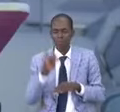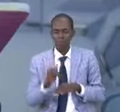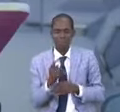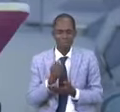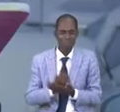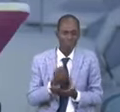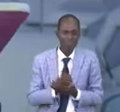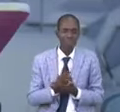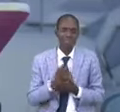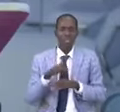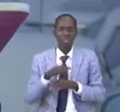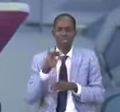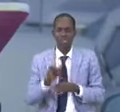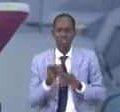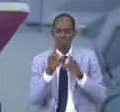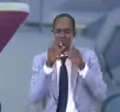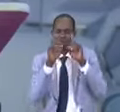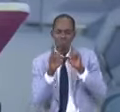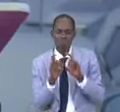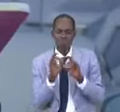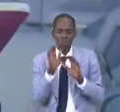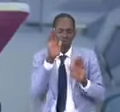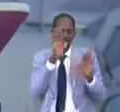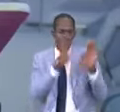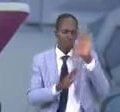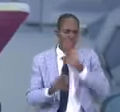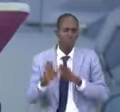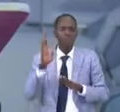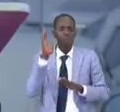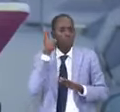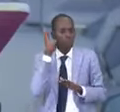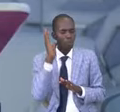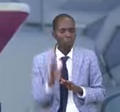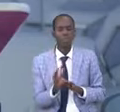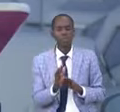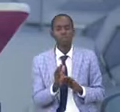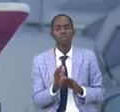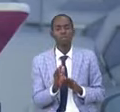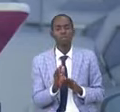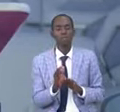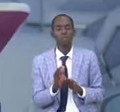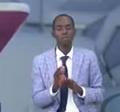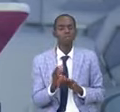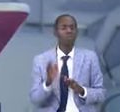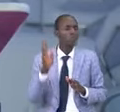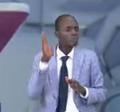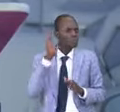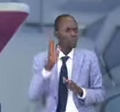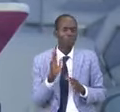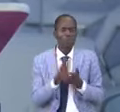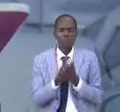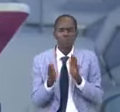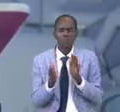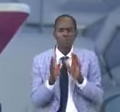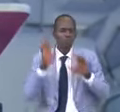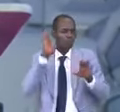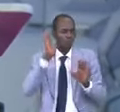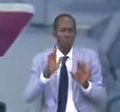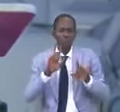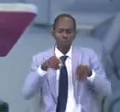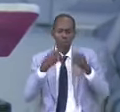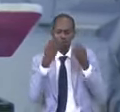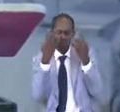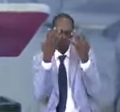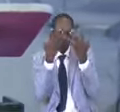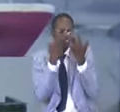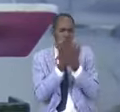les problèmes terrestre puissent perdre de valeur et ne soit rien à